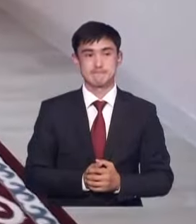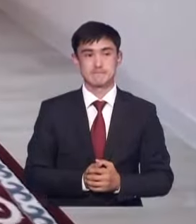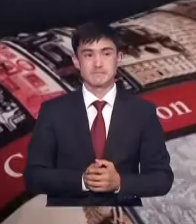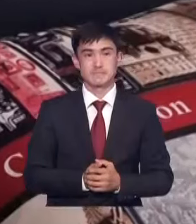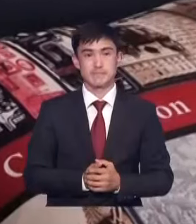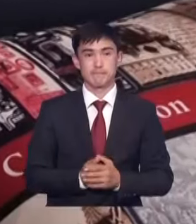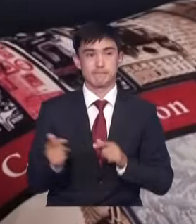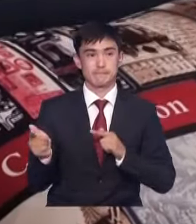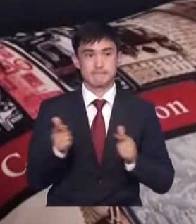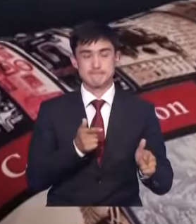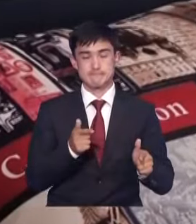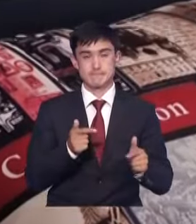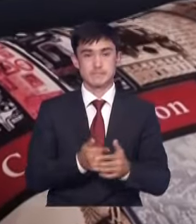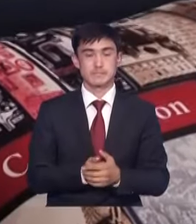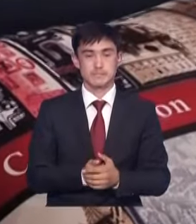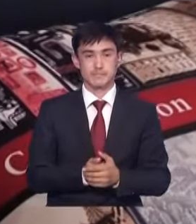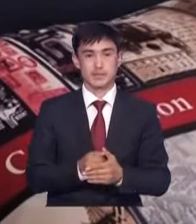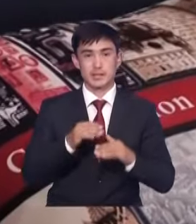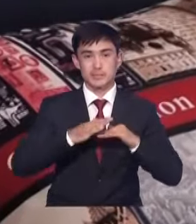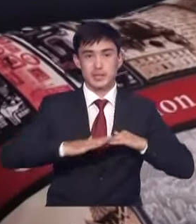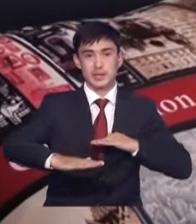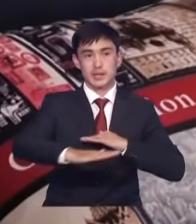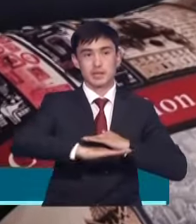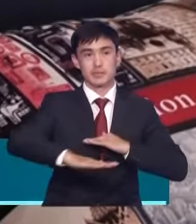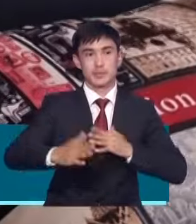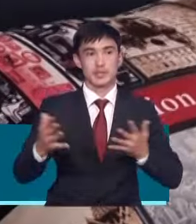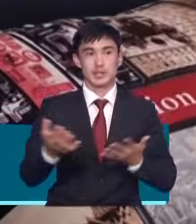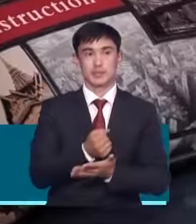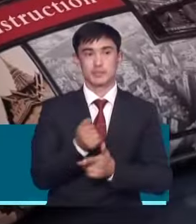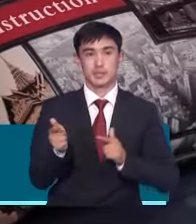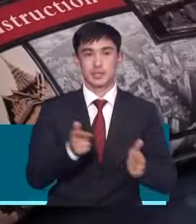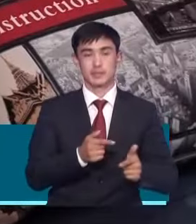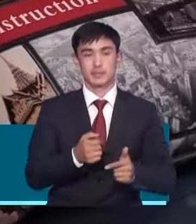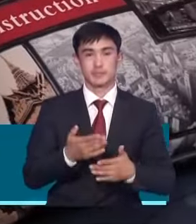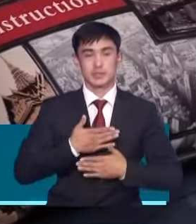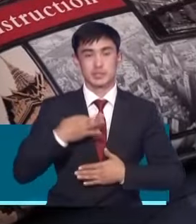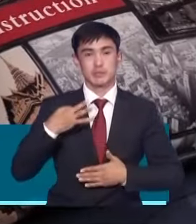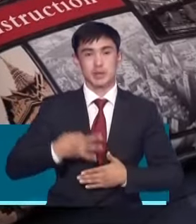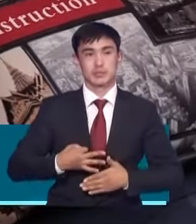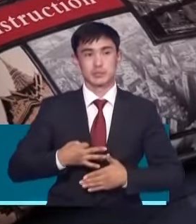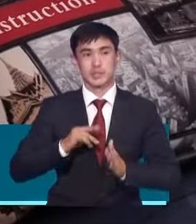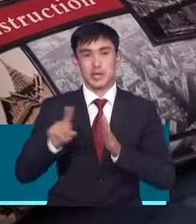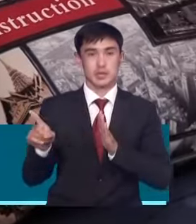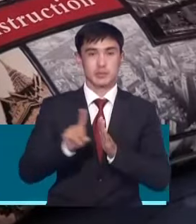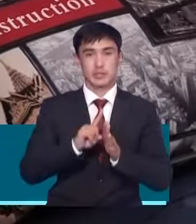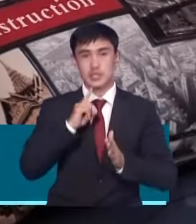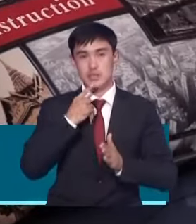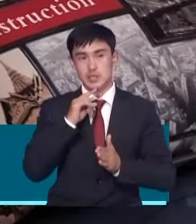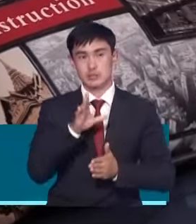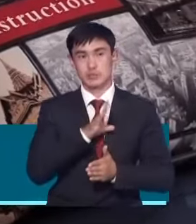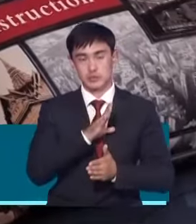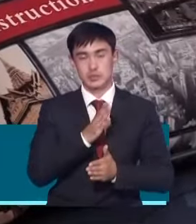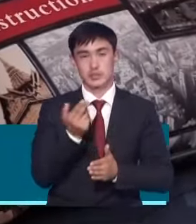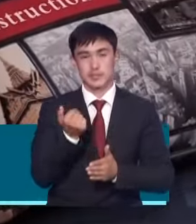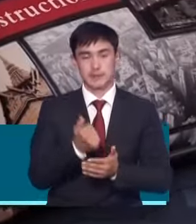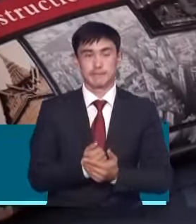Бәрін дайындап кілеміне дейін алып өшуге дайындаған. Біздің баламыз арыда беріде жүрді, қиналған кезімізде